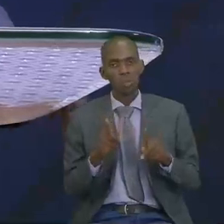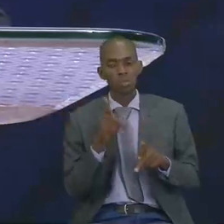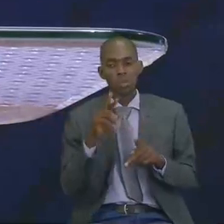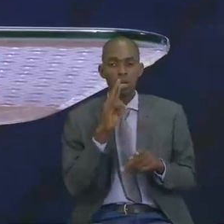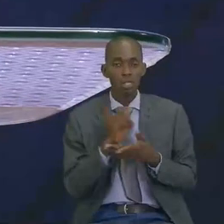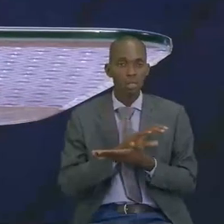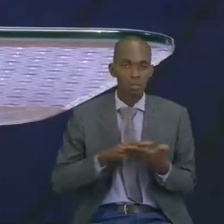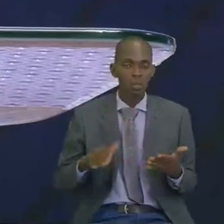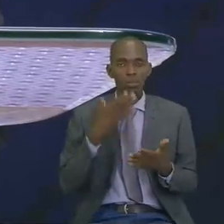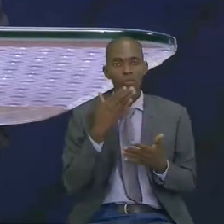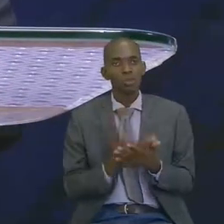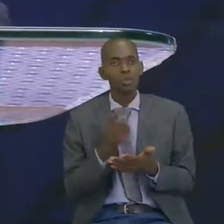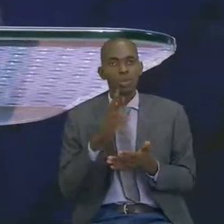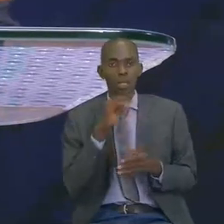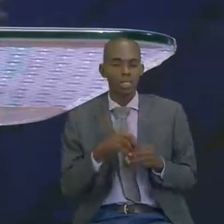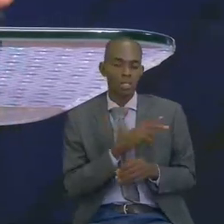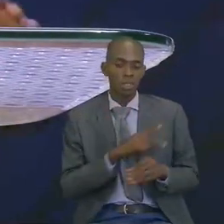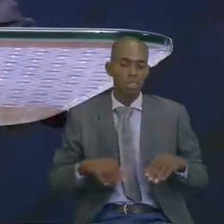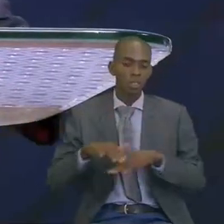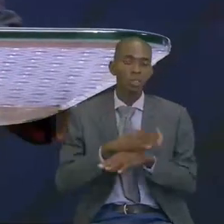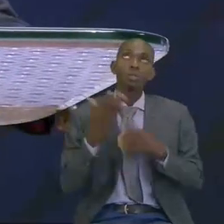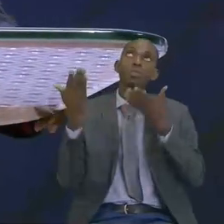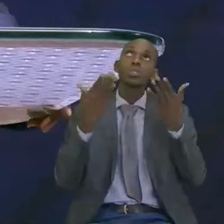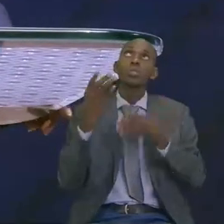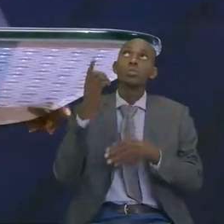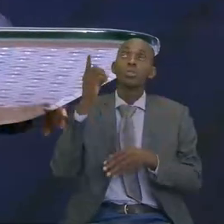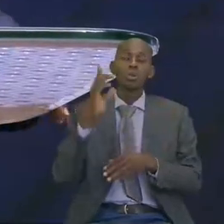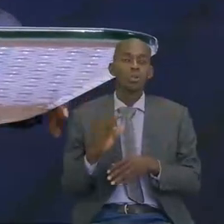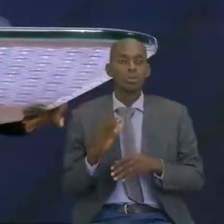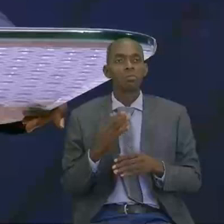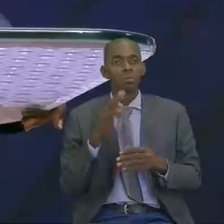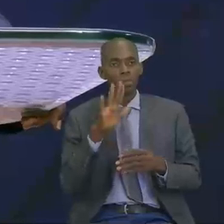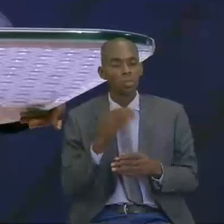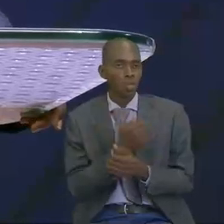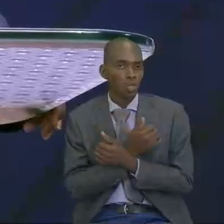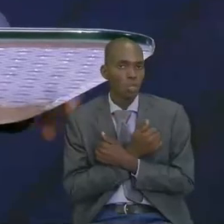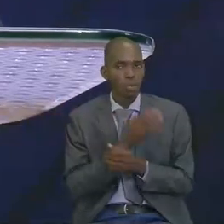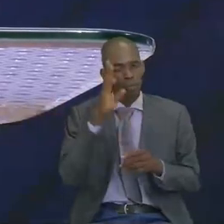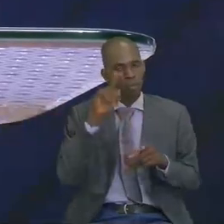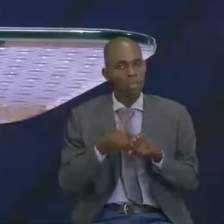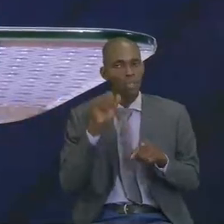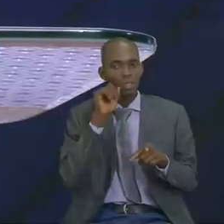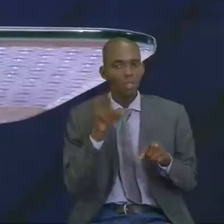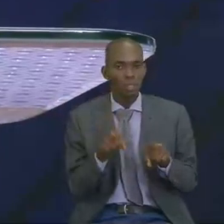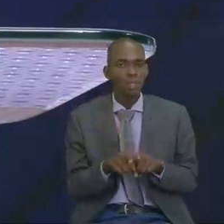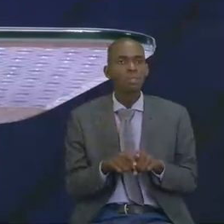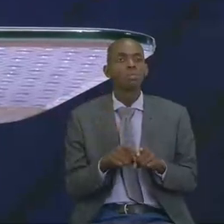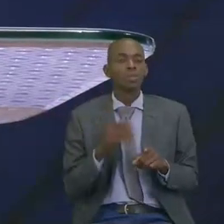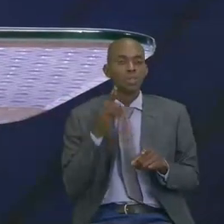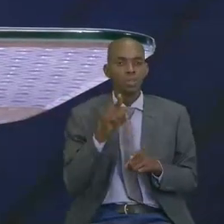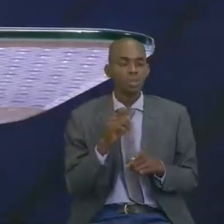C'est pourquoi, bien-aimé, tu es sanctifié, tu es dans le royaume, tu sers le Seigneur. C'est pourquoi, bien-aimé, tu es appelé frère,